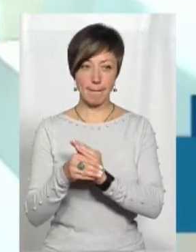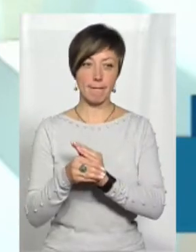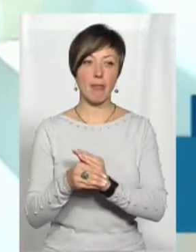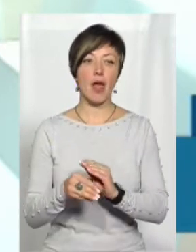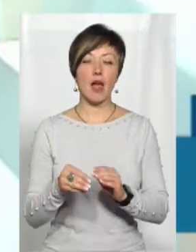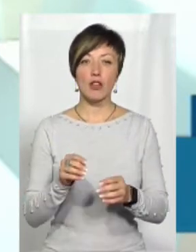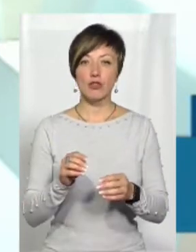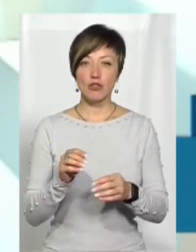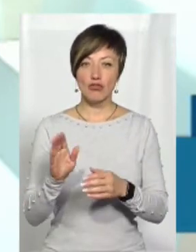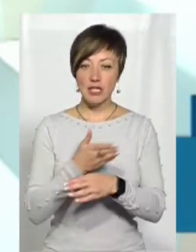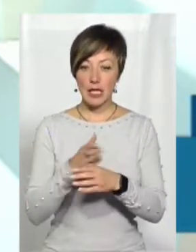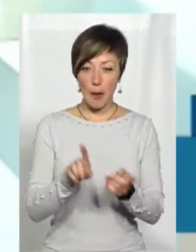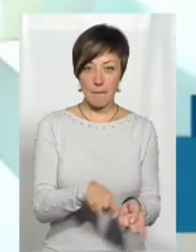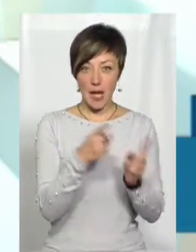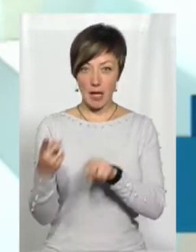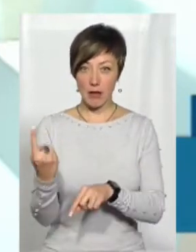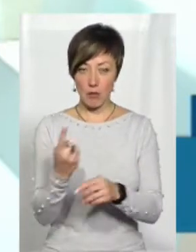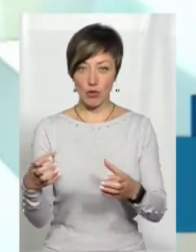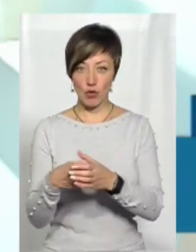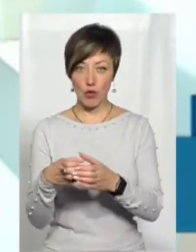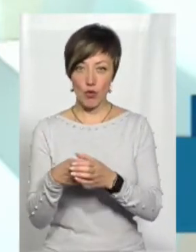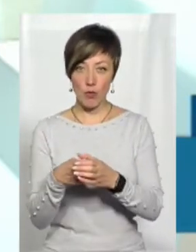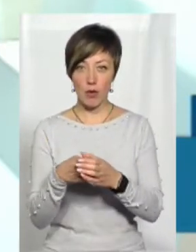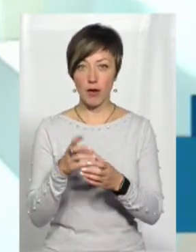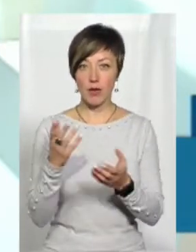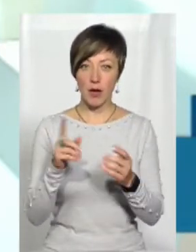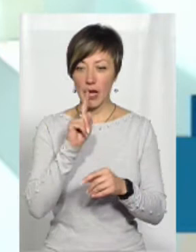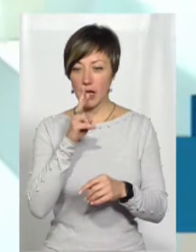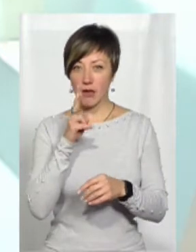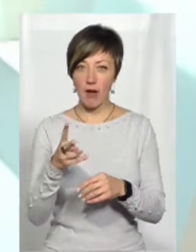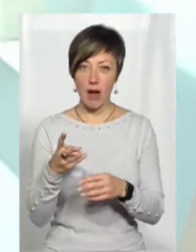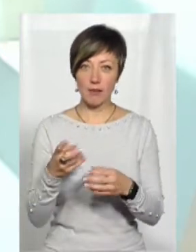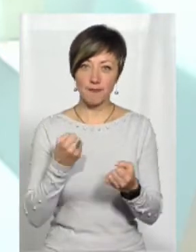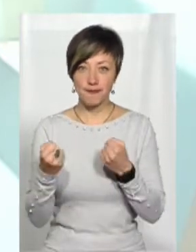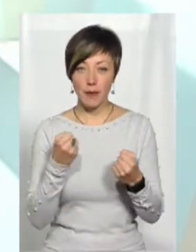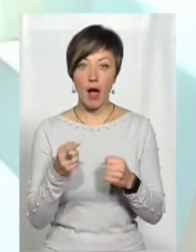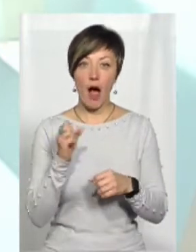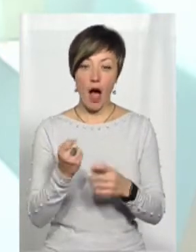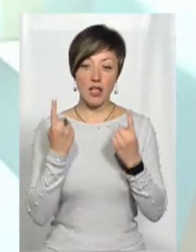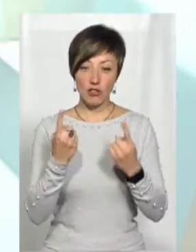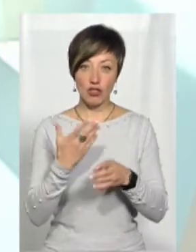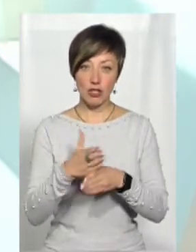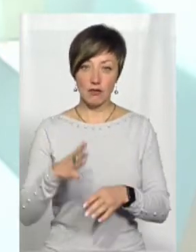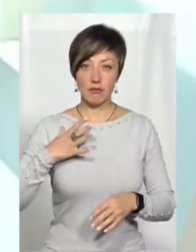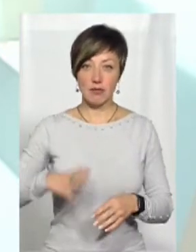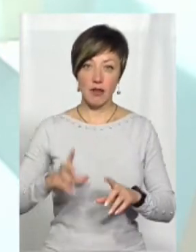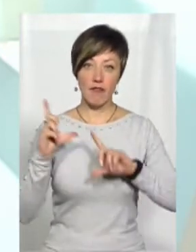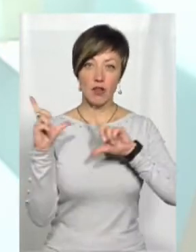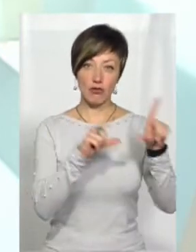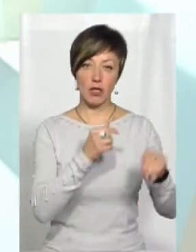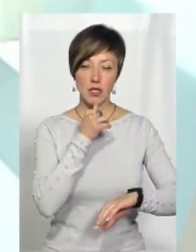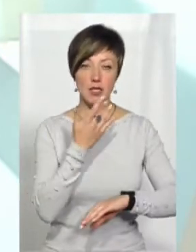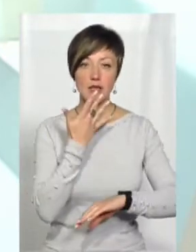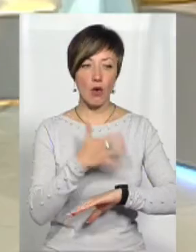Частина з них перейде на першу групу, поки є можливість там на якийсь рік-два перебитись на ринку там, чи в інших сферах. От, а значна частина змушена буде виїжджати за